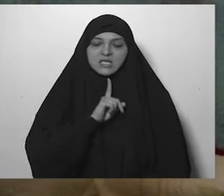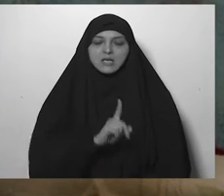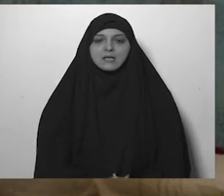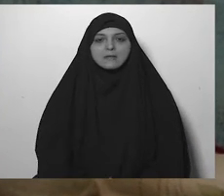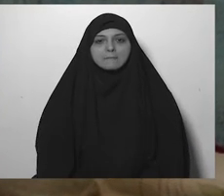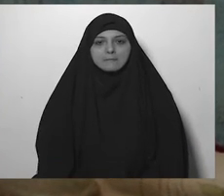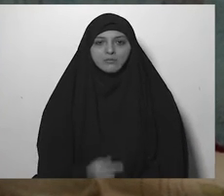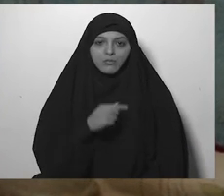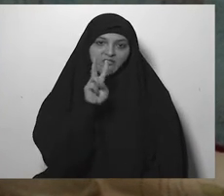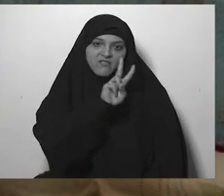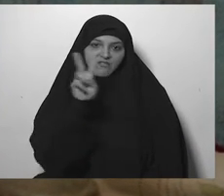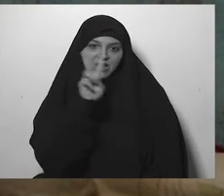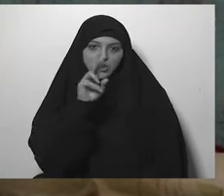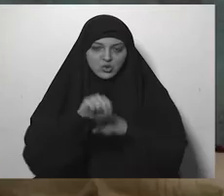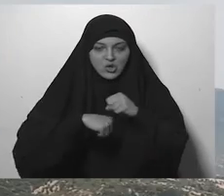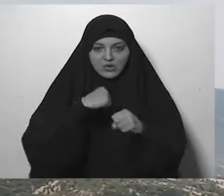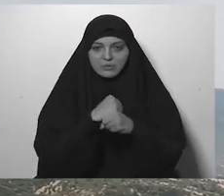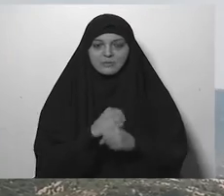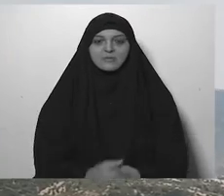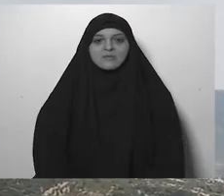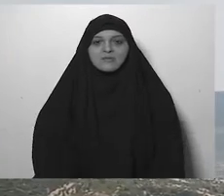Bidaya. J'ai 22 ans.